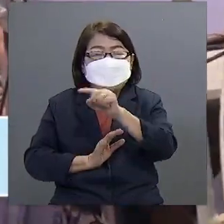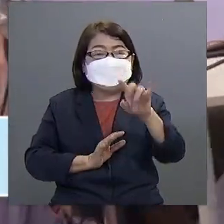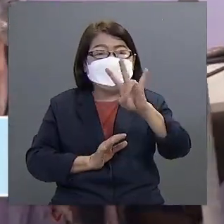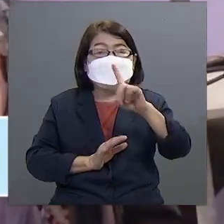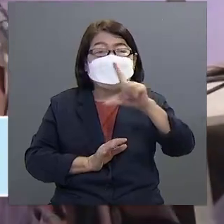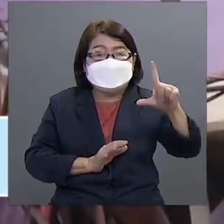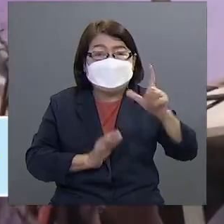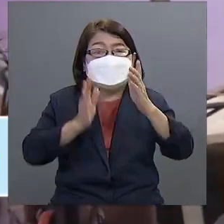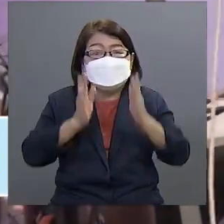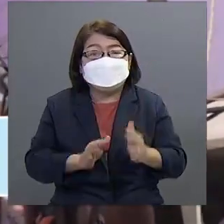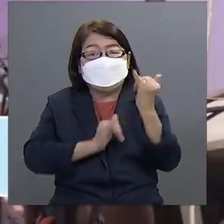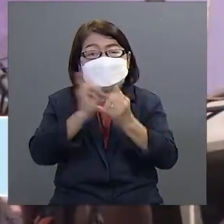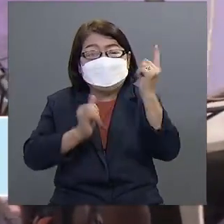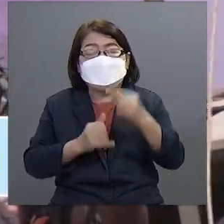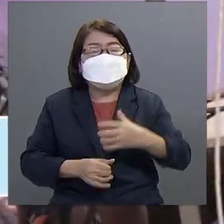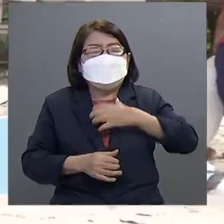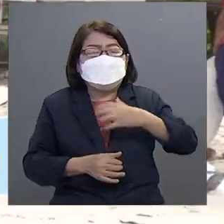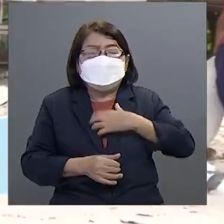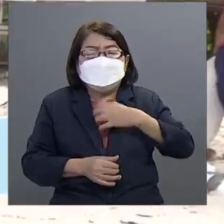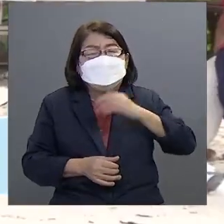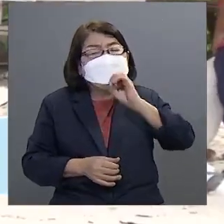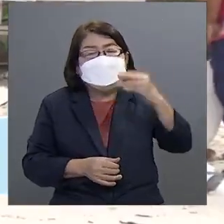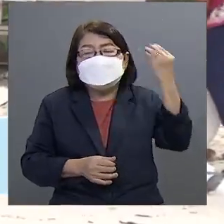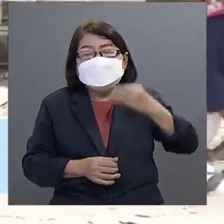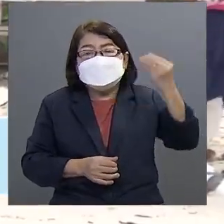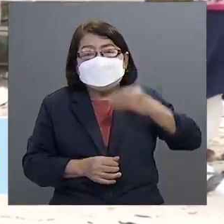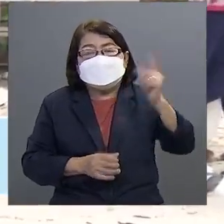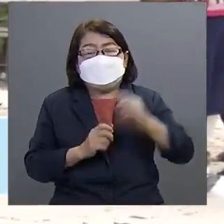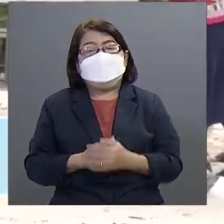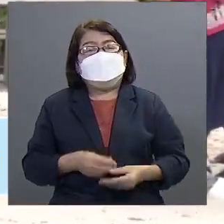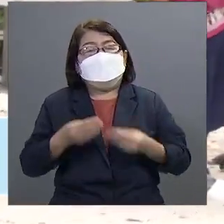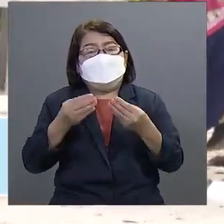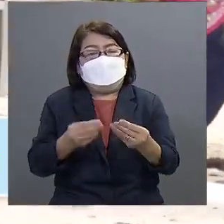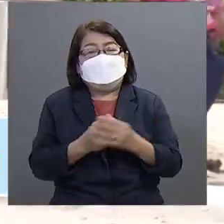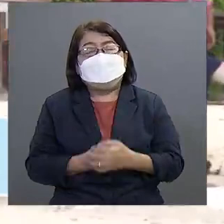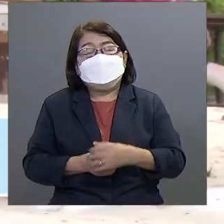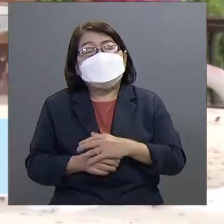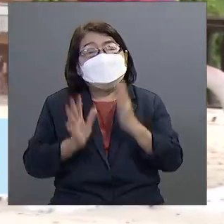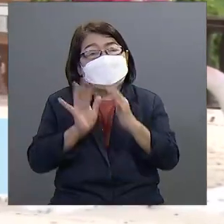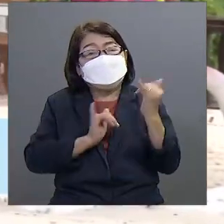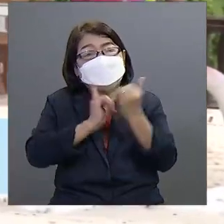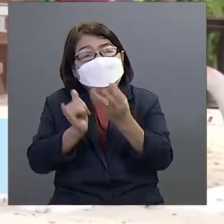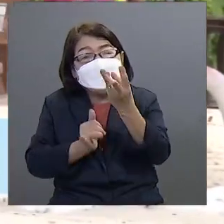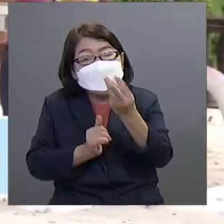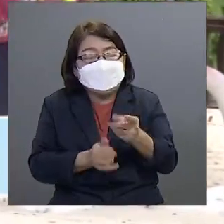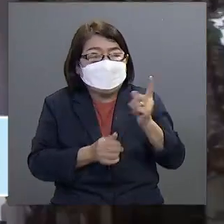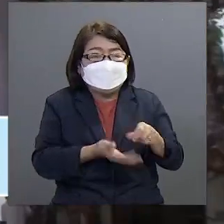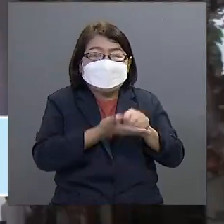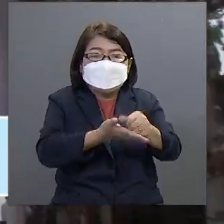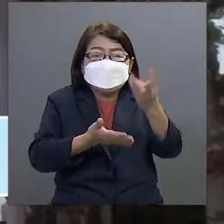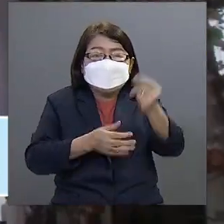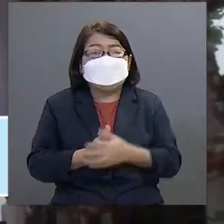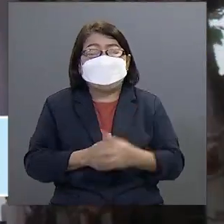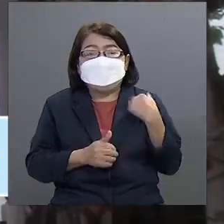ร้องมาตลอดก็ที่เราบอกว่าความสร้างสมดุลระหว่างดีมานด์ซัพพลายเนี่ยเราควรจะมีลูกค้าประมาณ 10-12 ล้านคนนะ